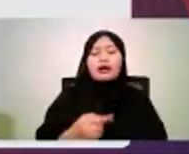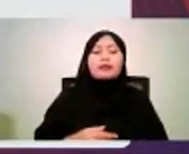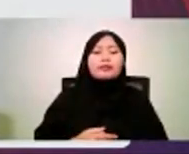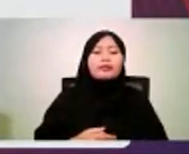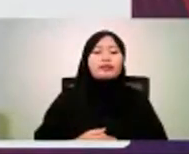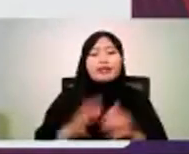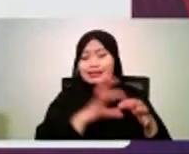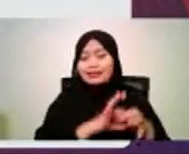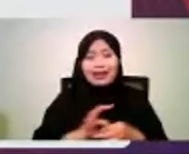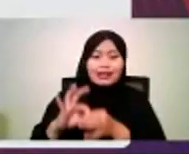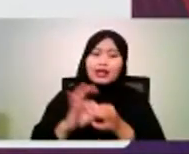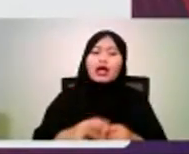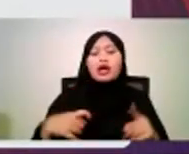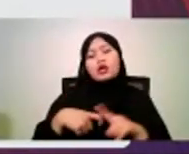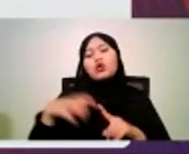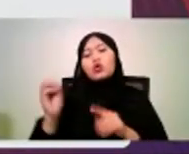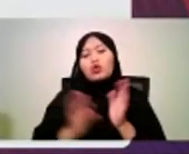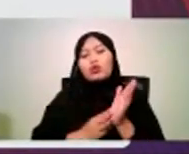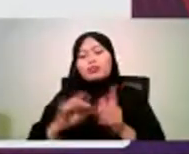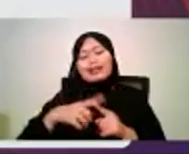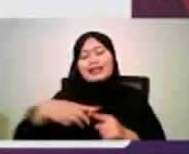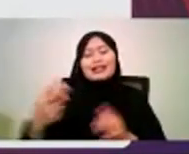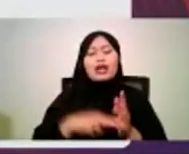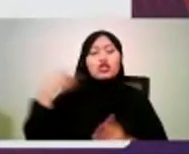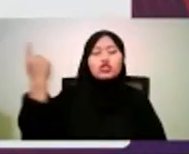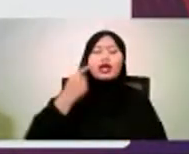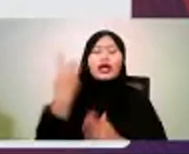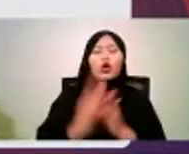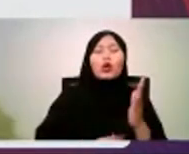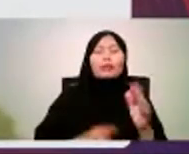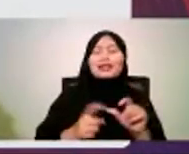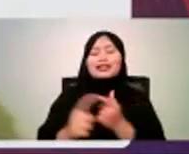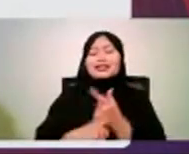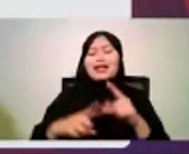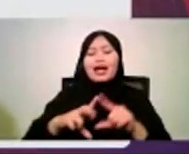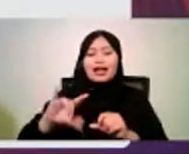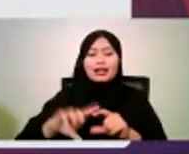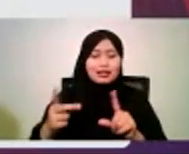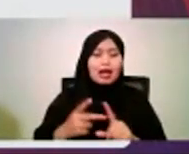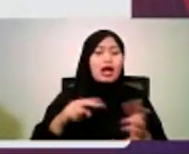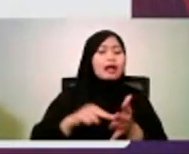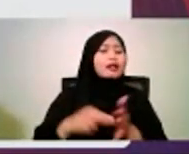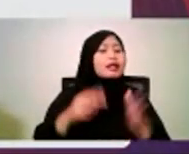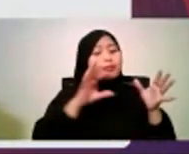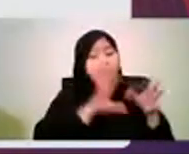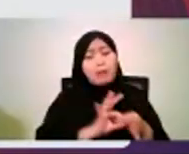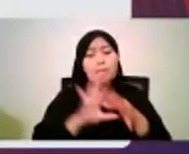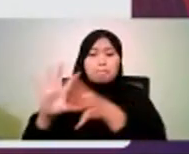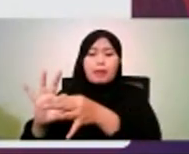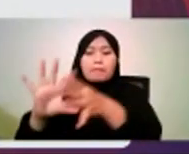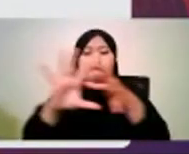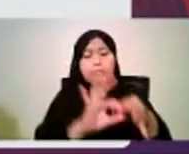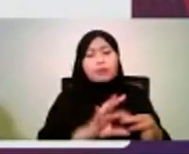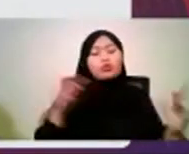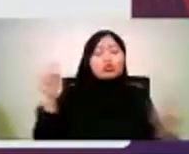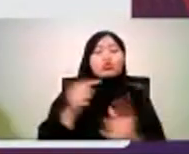Sinergi komite nasional Ekonomi keuangan syarat jadi sinergize lebih itu dilakukan untuk saling berbagi